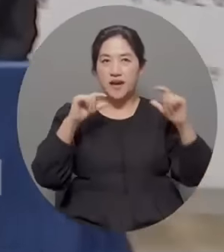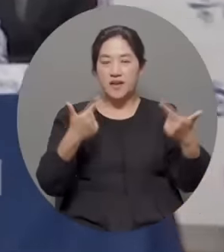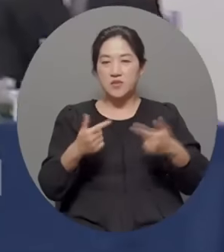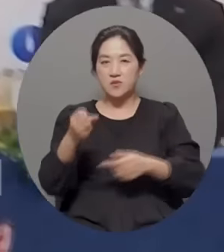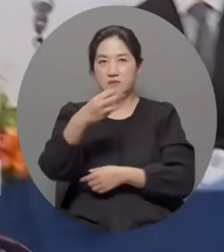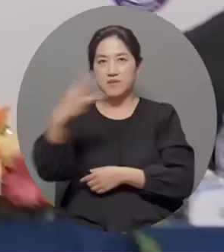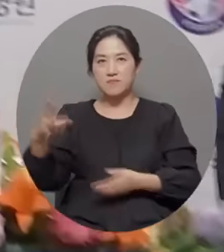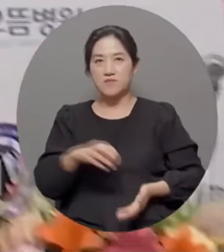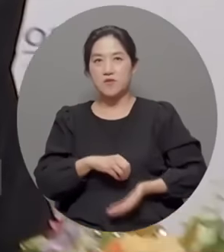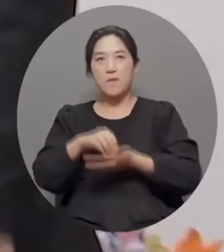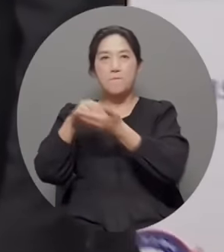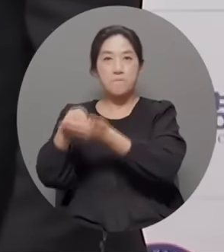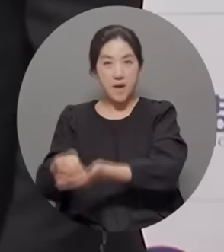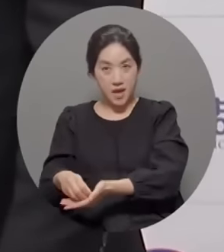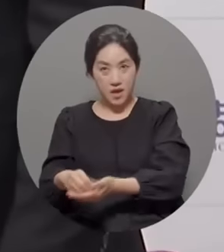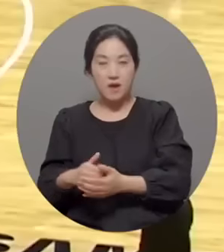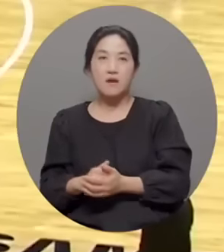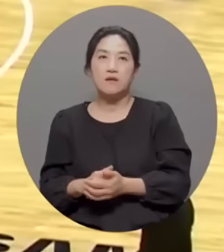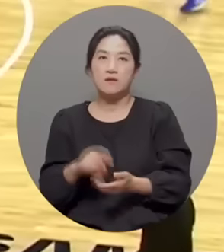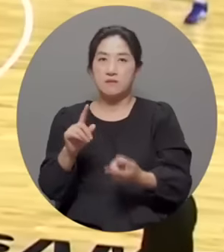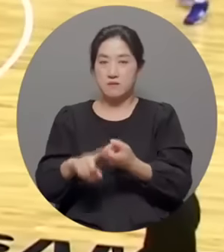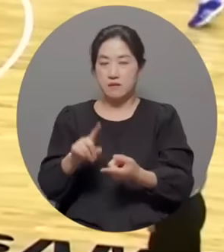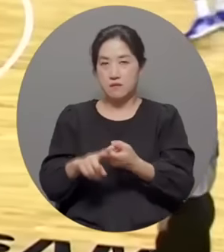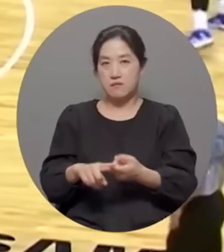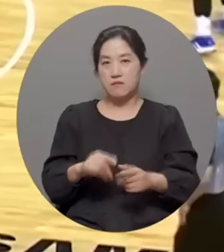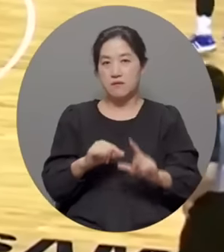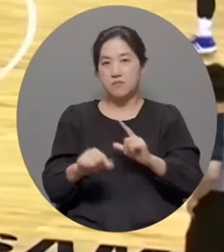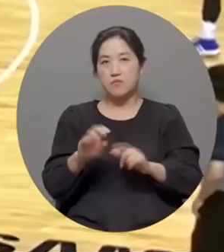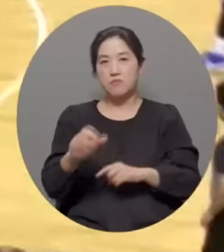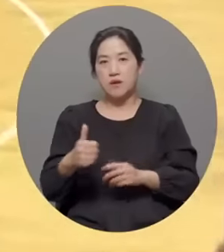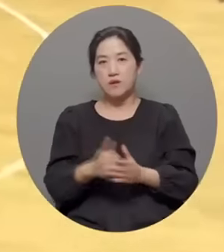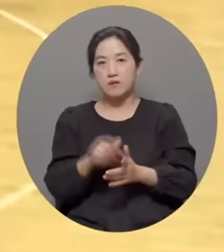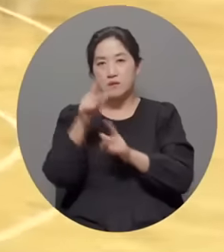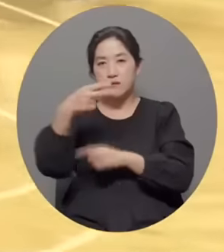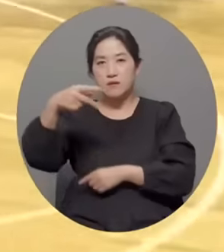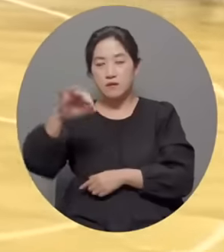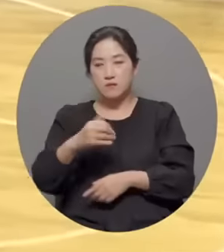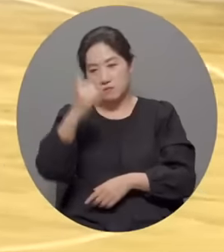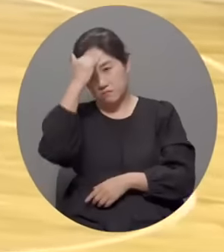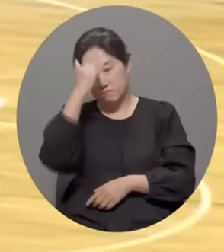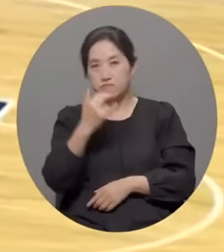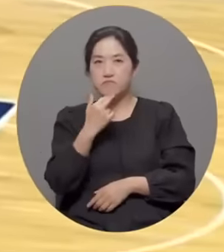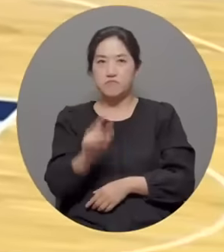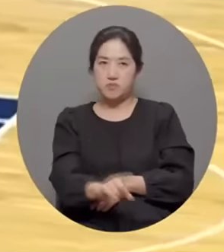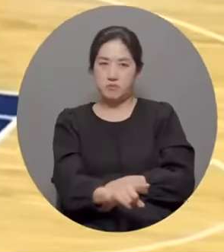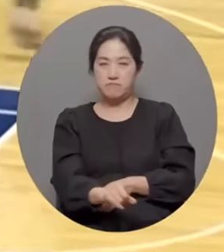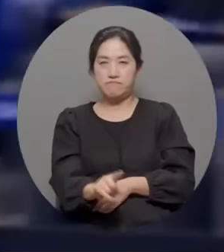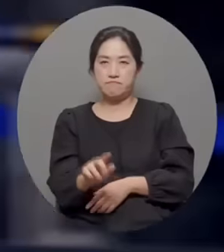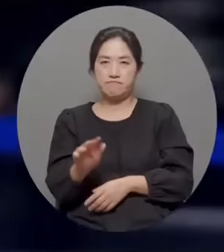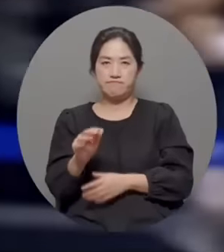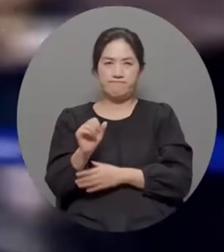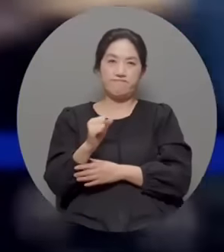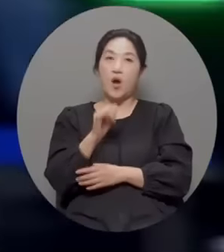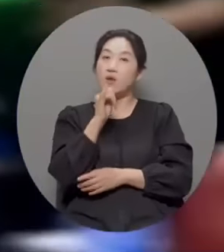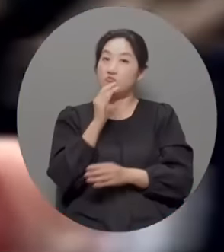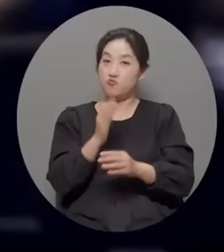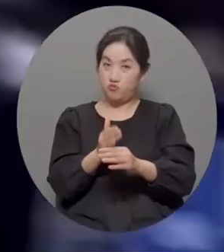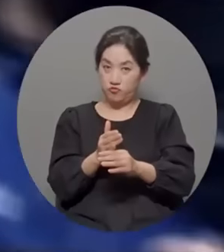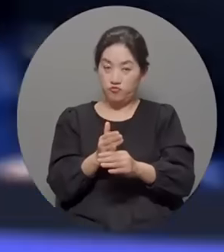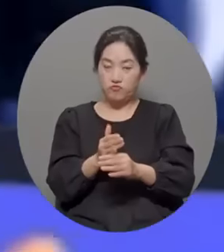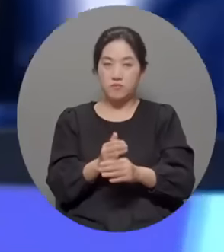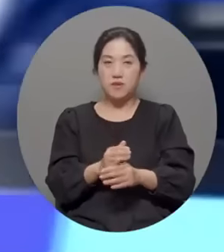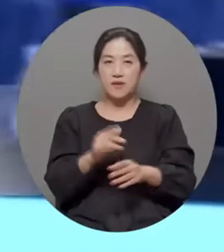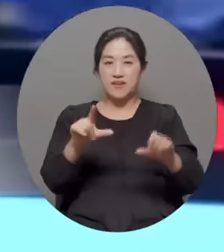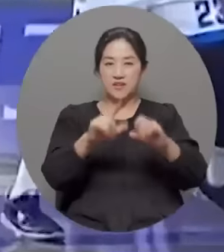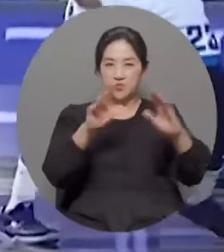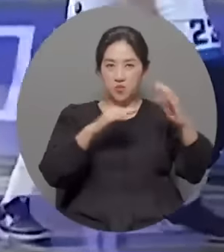삼성으로 이적한 건데요. 이를 두고 일부 팬들은 이대성이 도의를 어겼다며 싸늘한 시선을 보내고 있습니다.